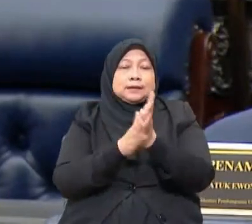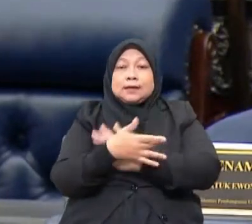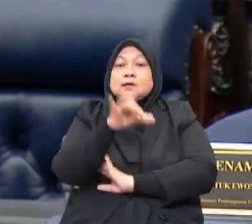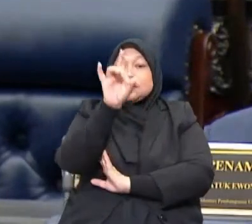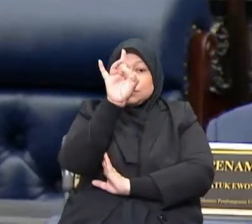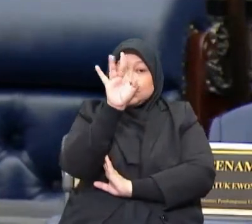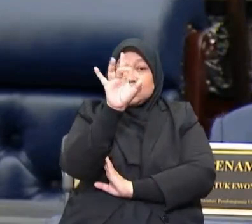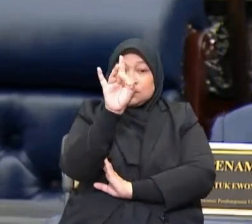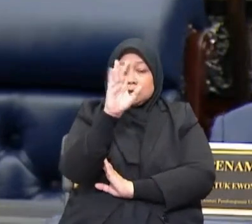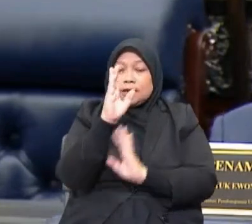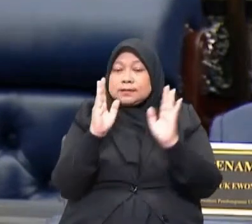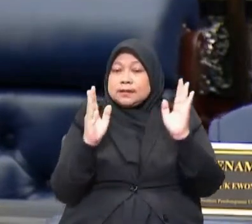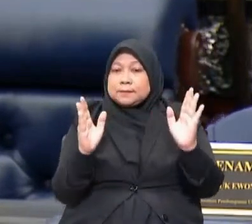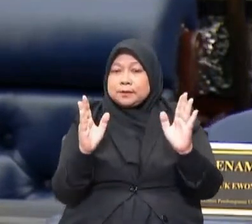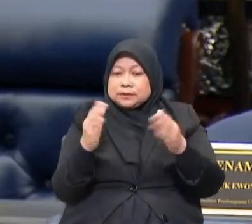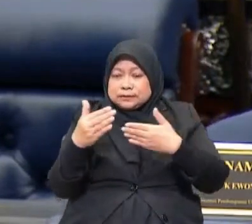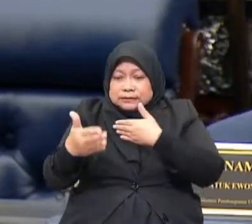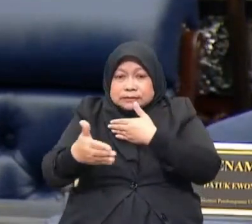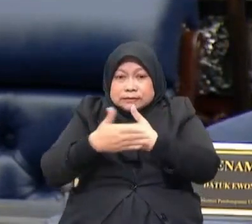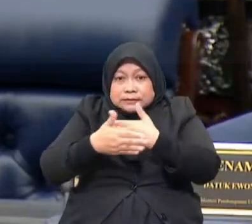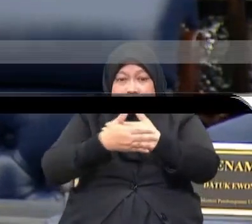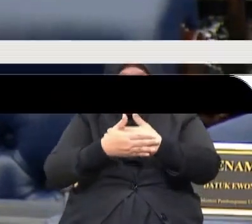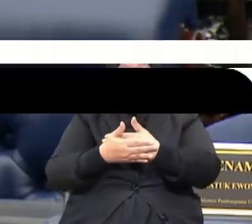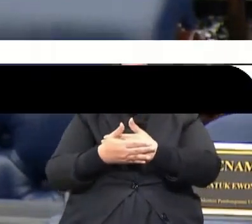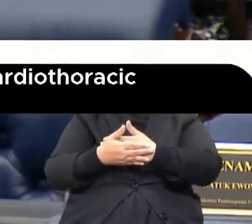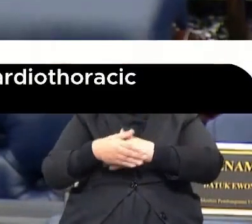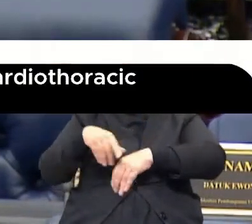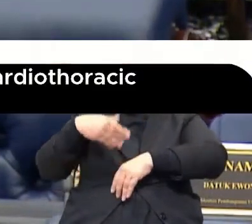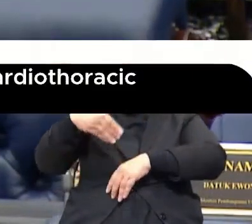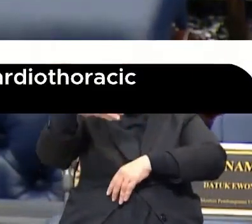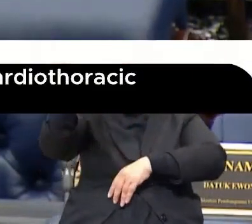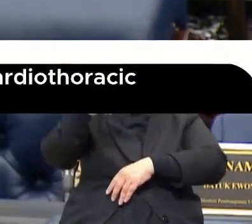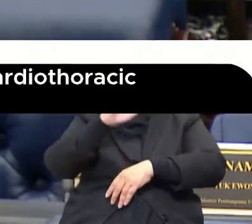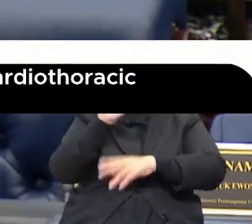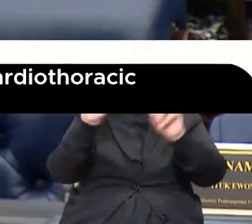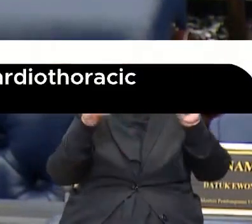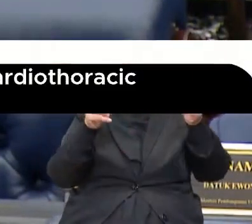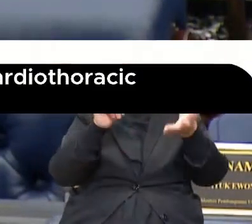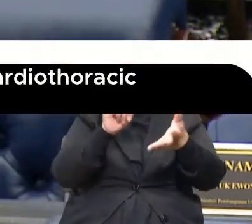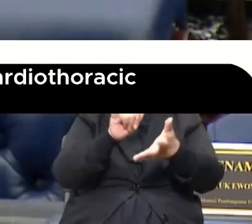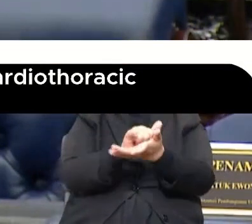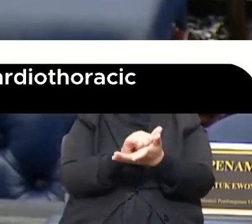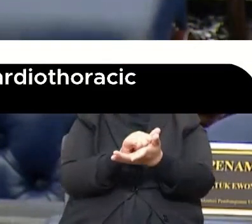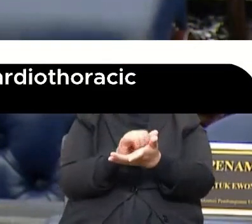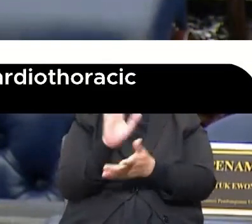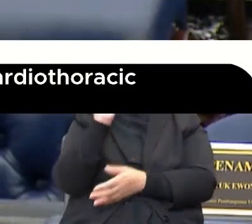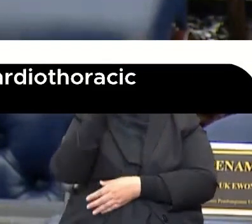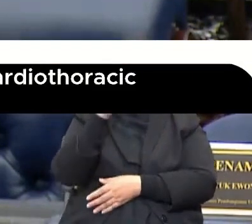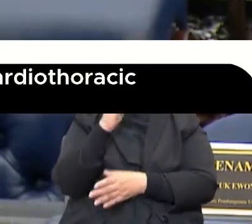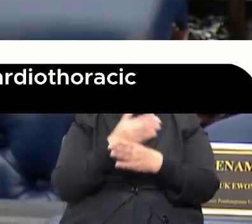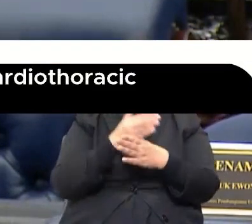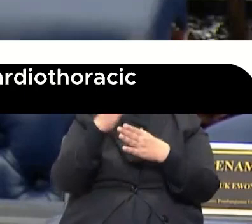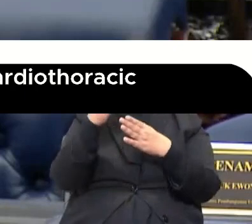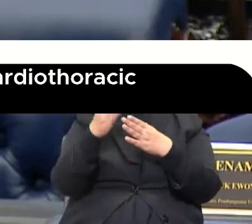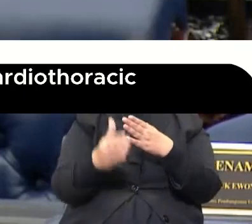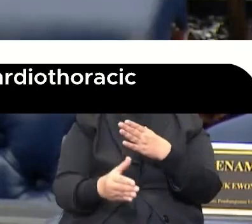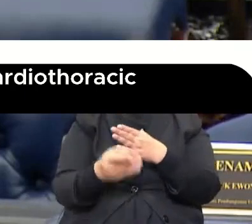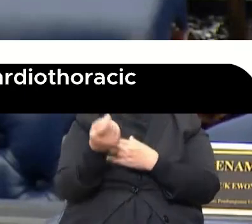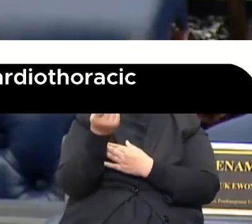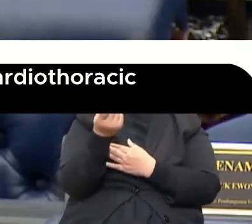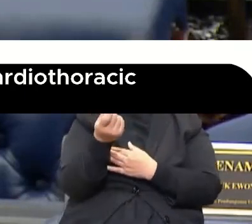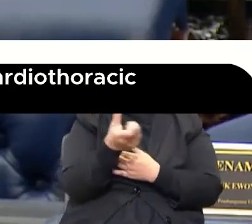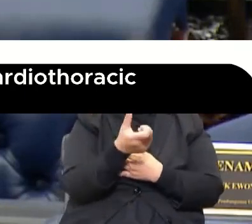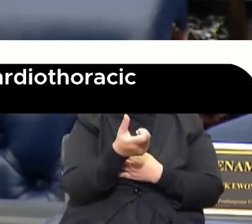InsyaAllah, dalam tempoh yang terdekat ini, isu-isu seperti ini akan kita selesaikan pada kadar yang